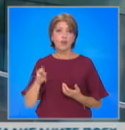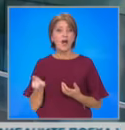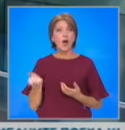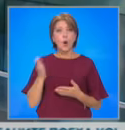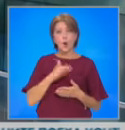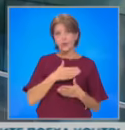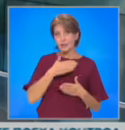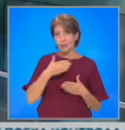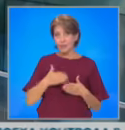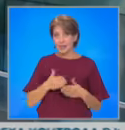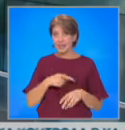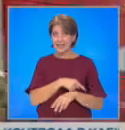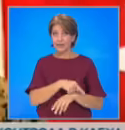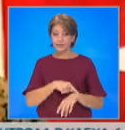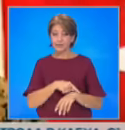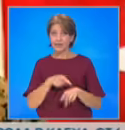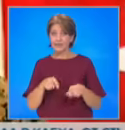изтеглянето от Теодора Гатева.